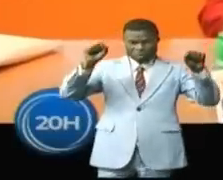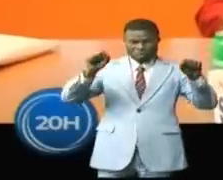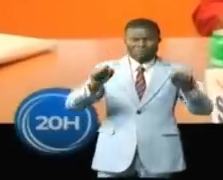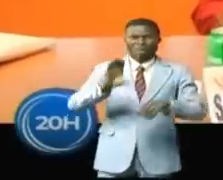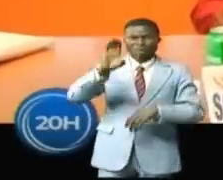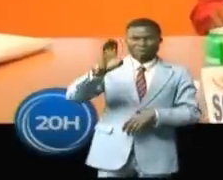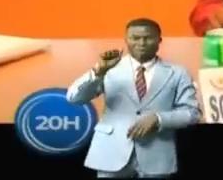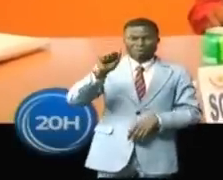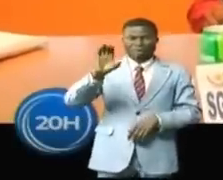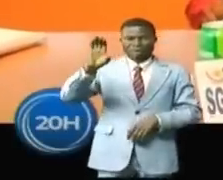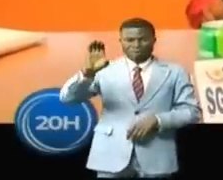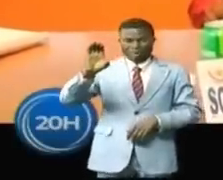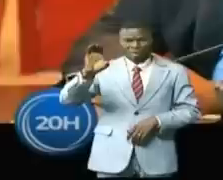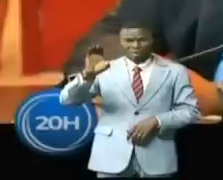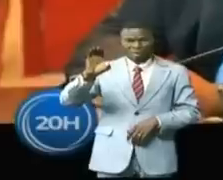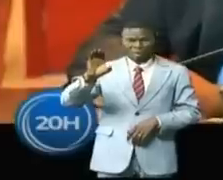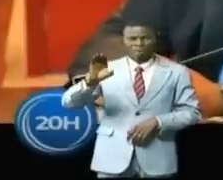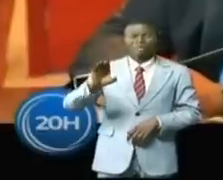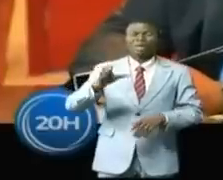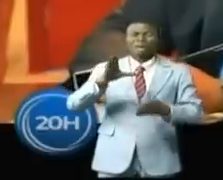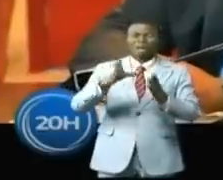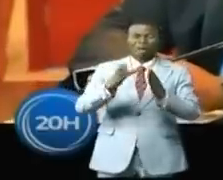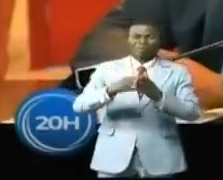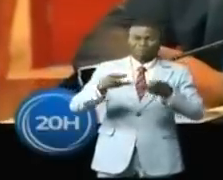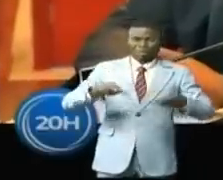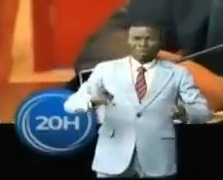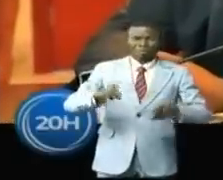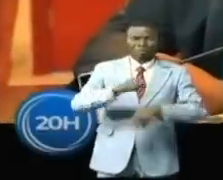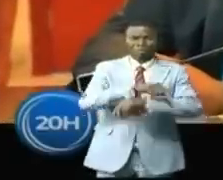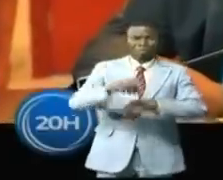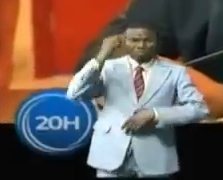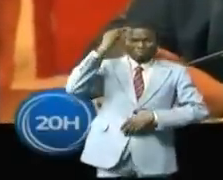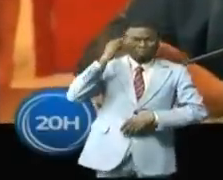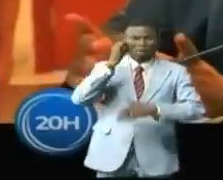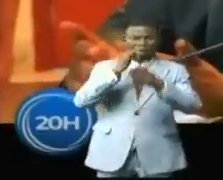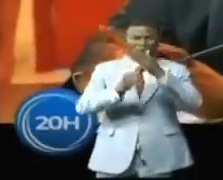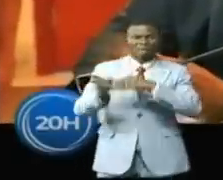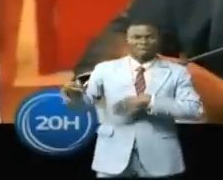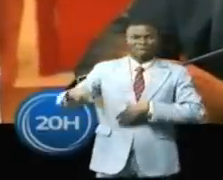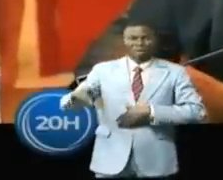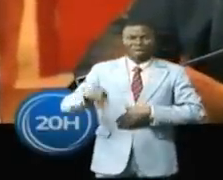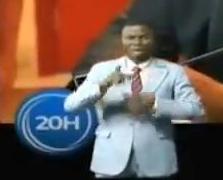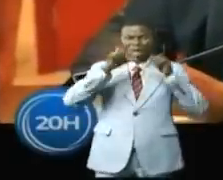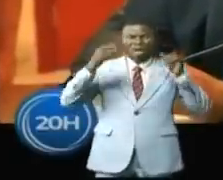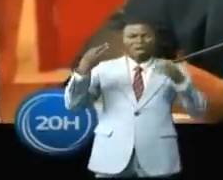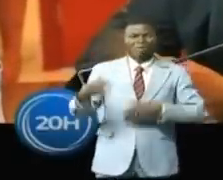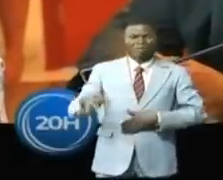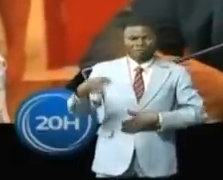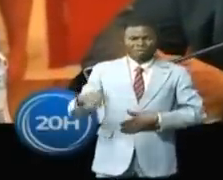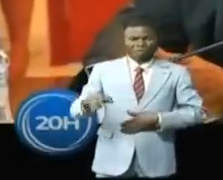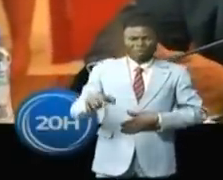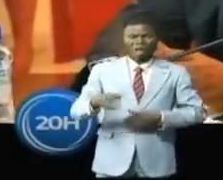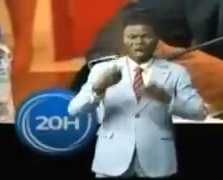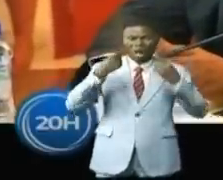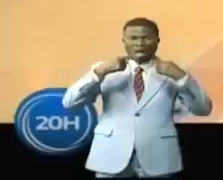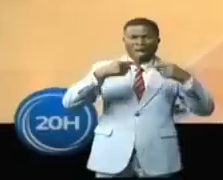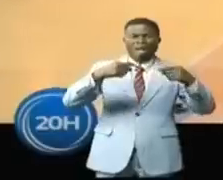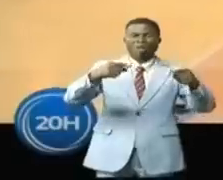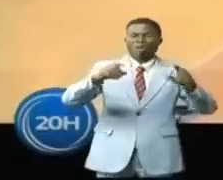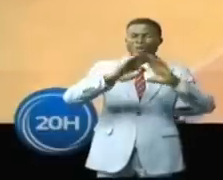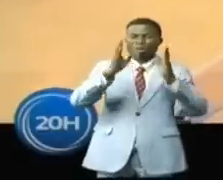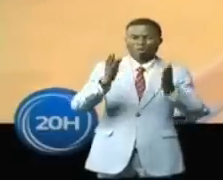CAC, bat par l'entremise du ministre de l'Intégration régionale et francophonie, le rappel de tous